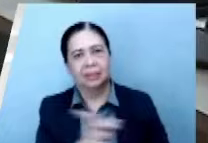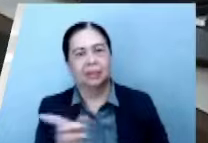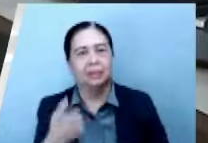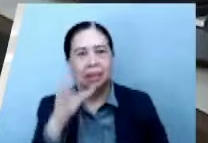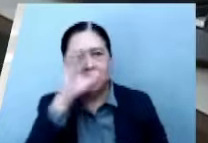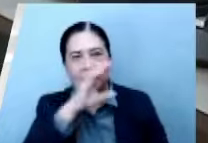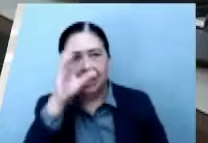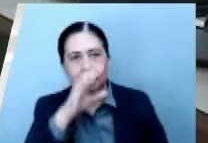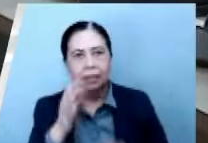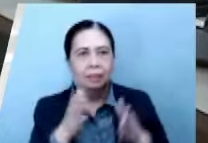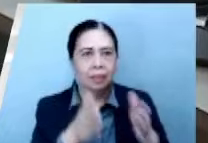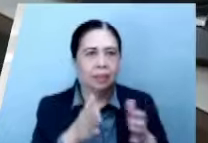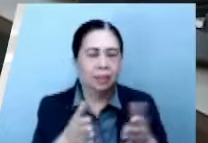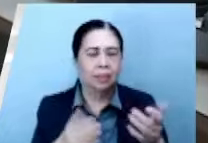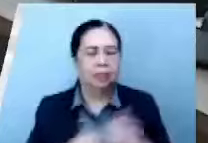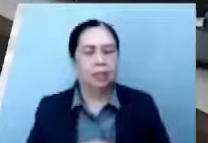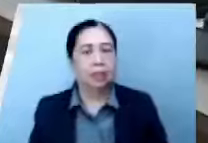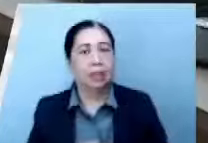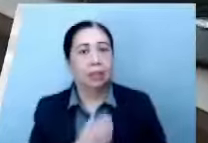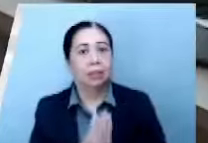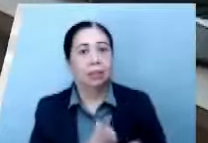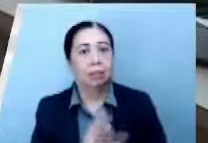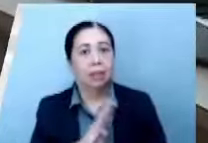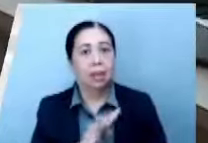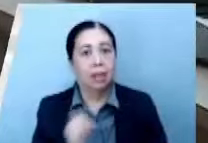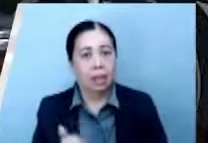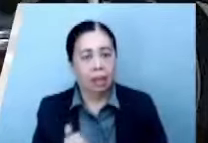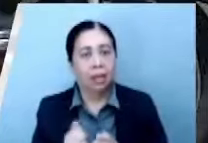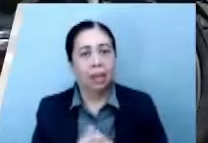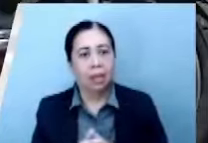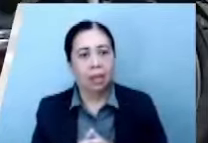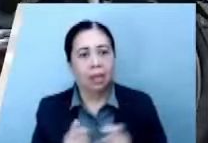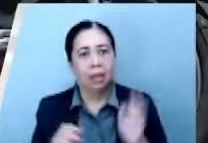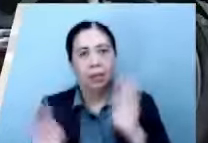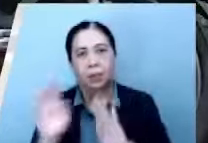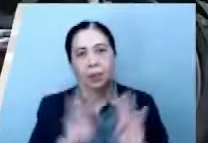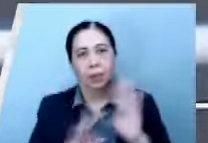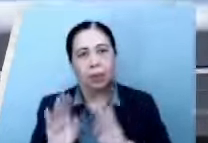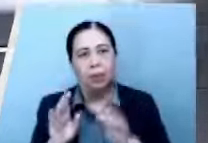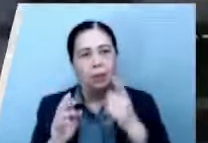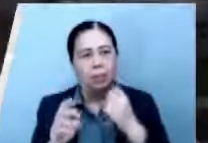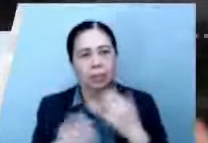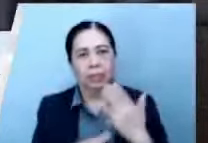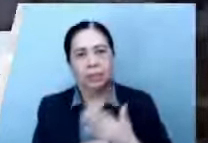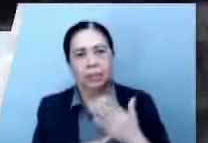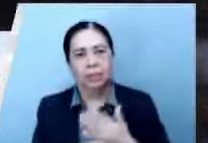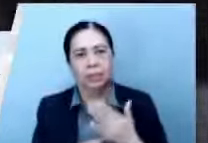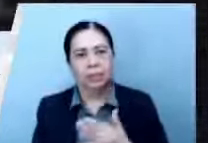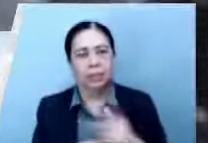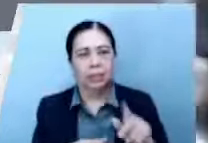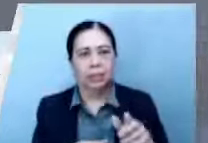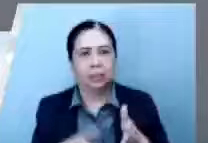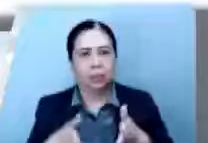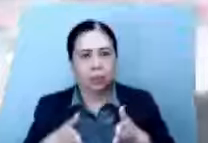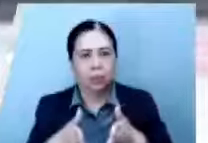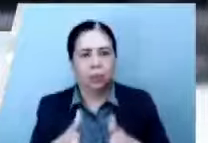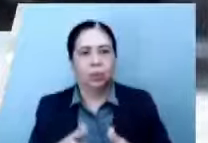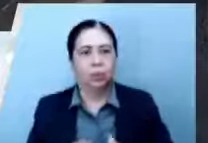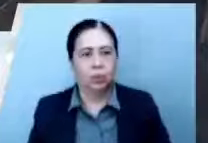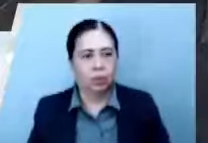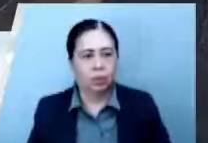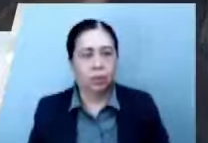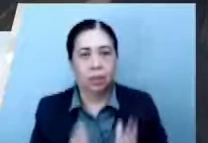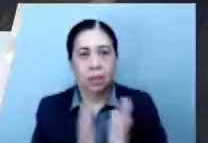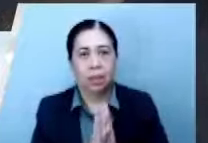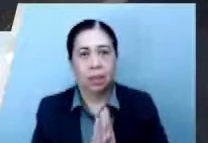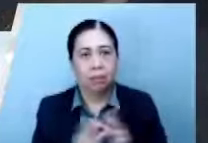routes. Ang ilang barangay sa alternatibong ruta na may problema dahil sa mga obstruction sa kanilang mga kalye. Hihingi raw sila ng